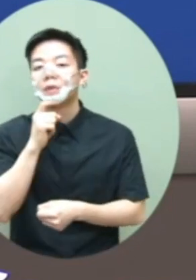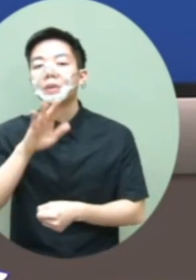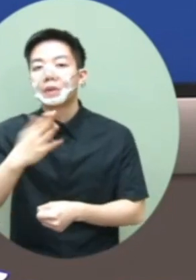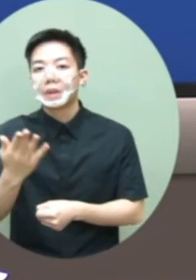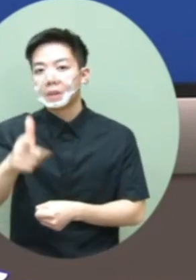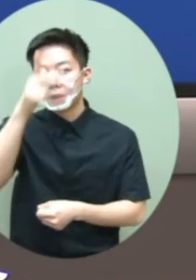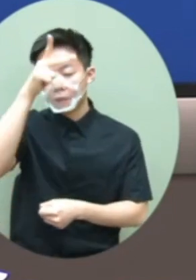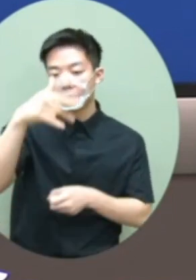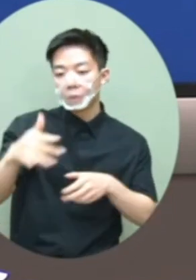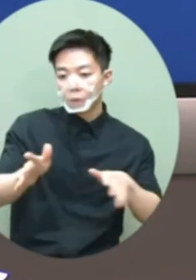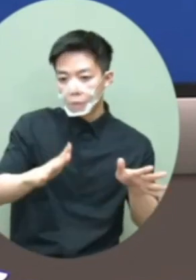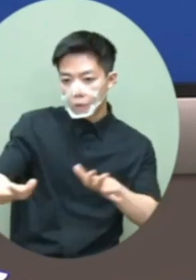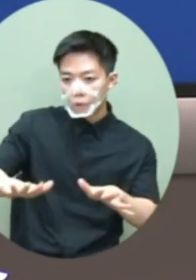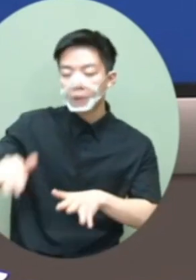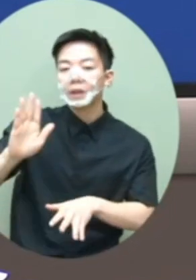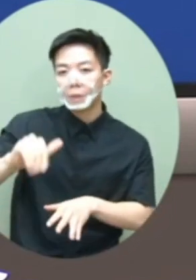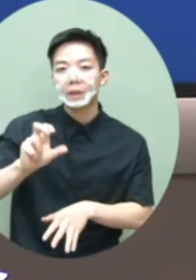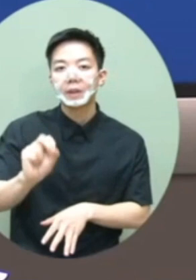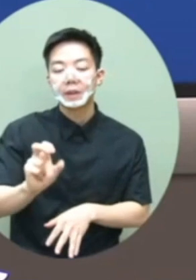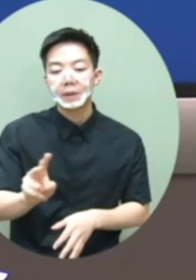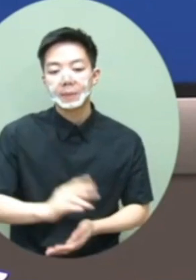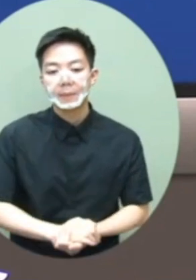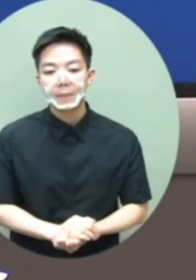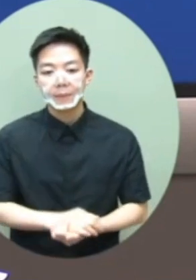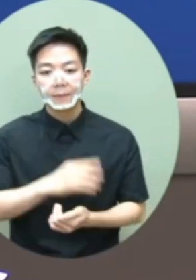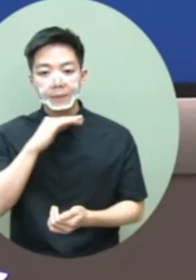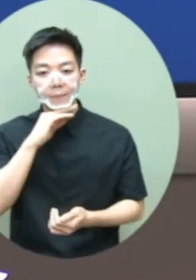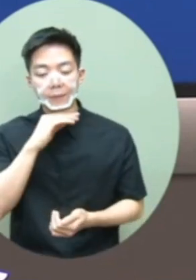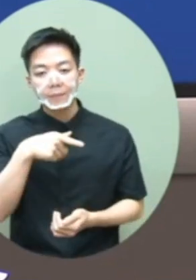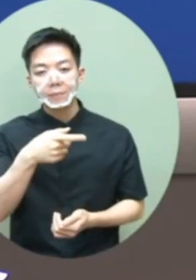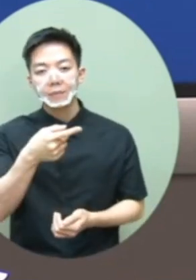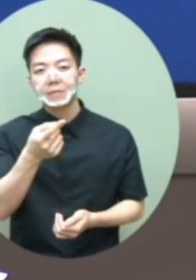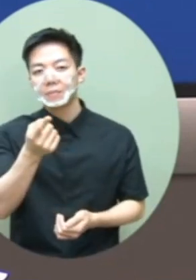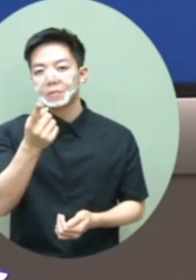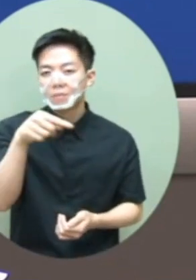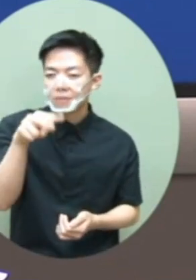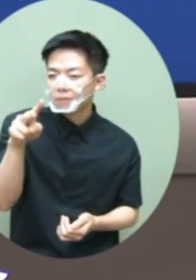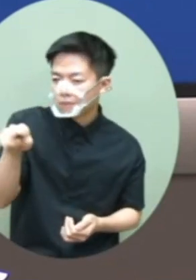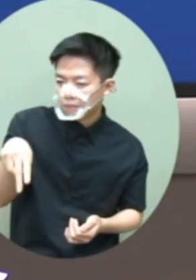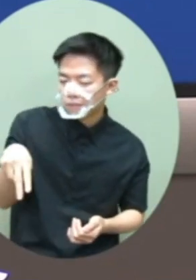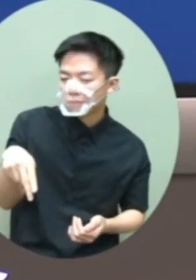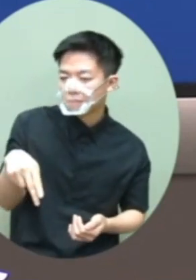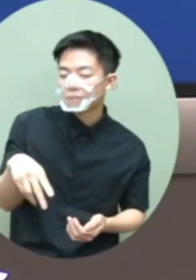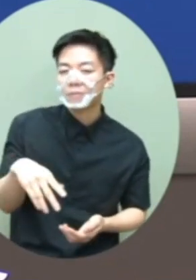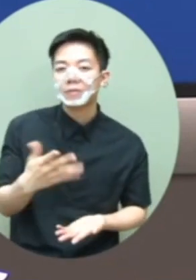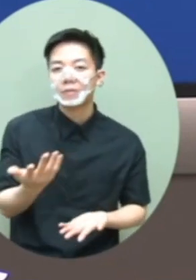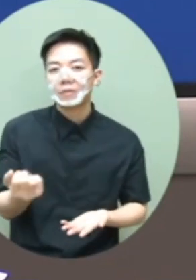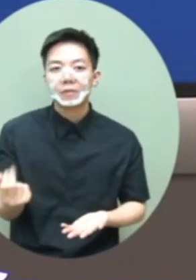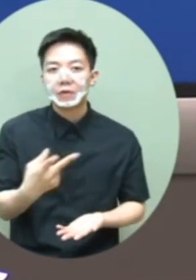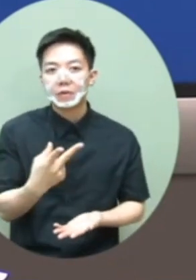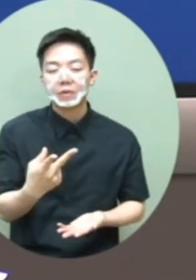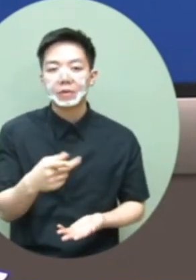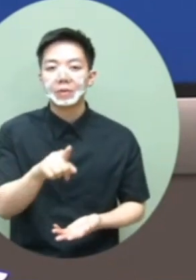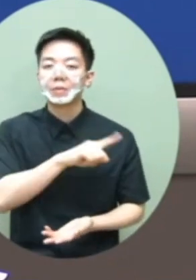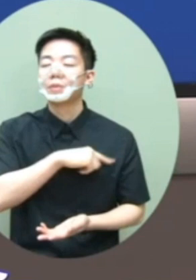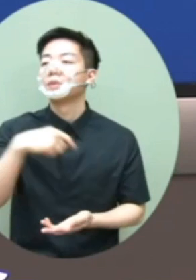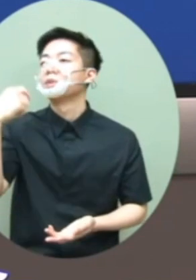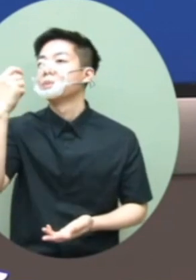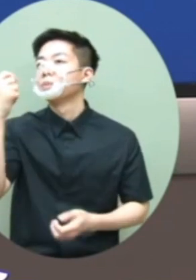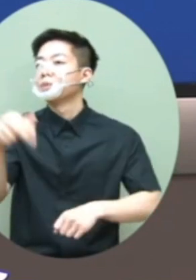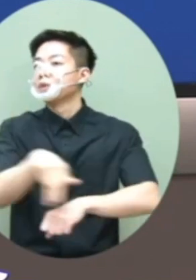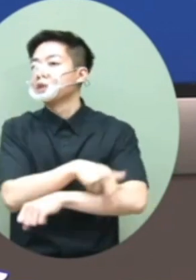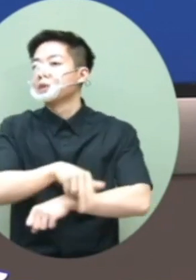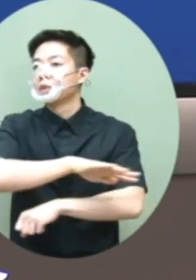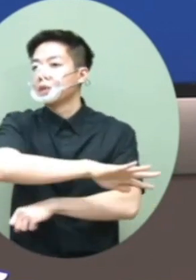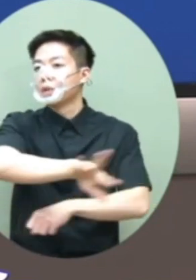個案，如果只是這一種的幅度加上這麼大型的快速抗原測試大家一起